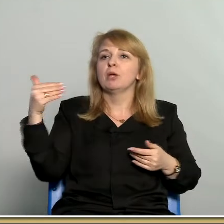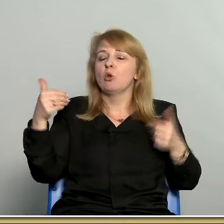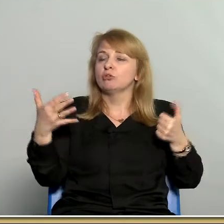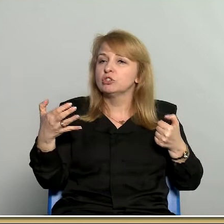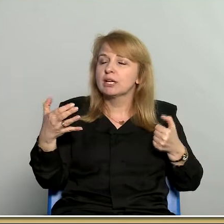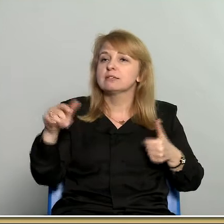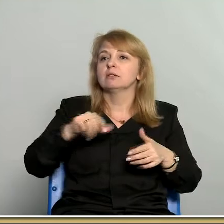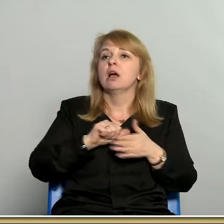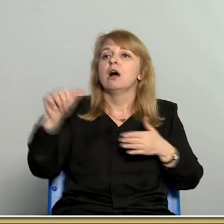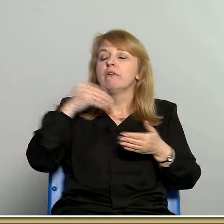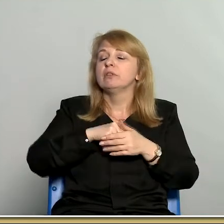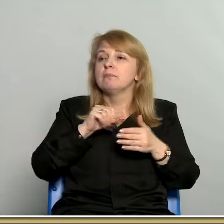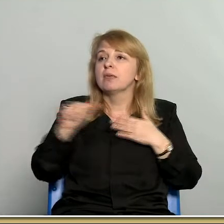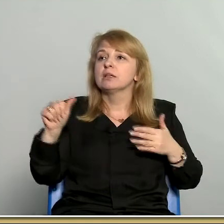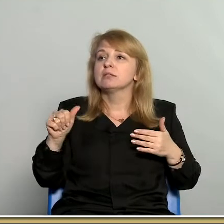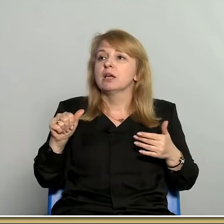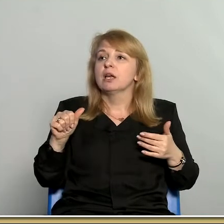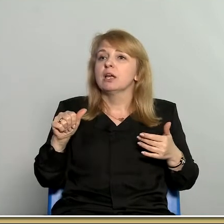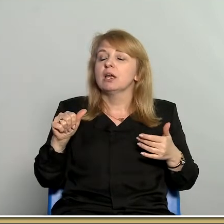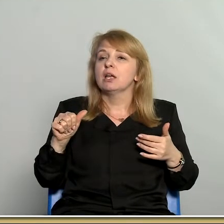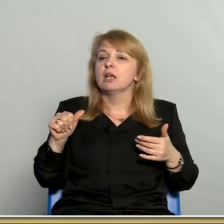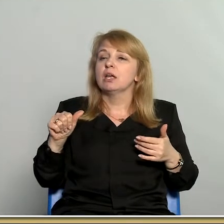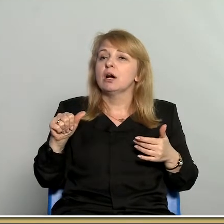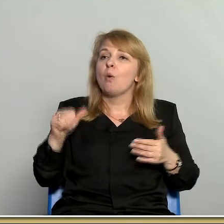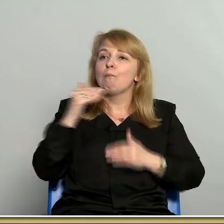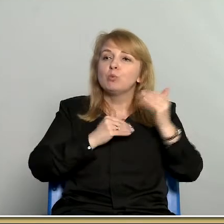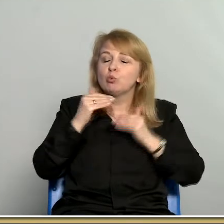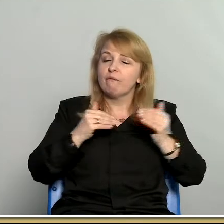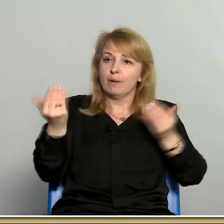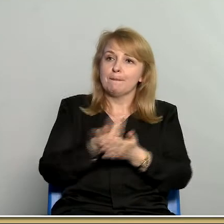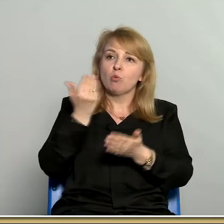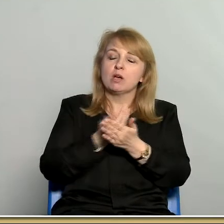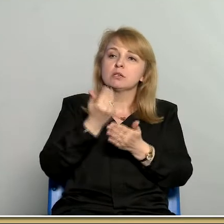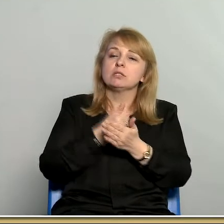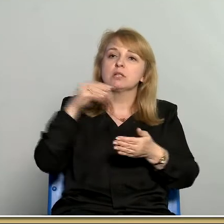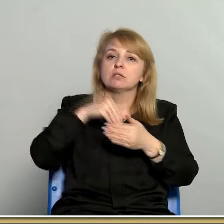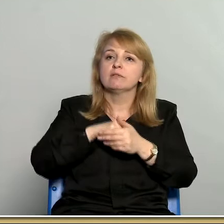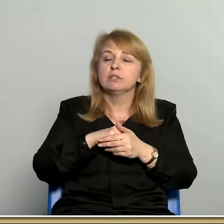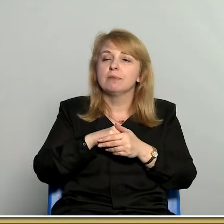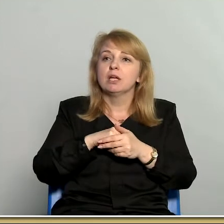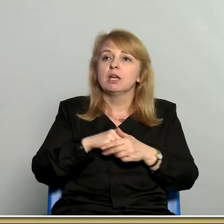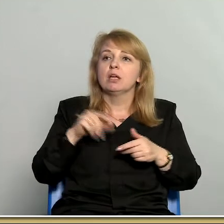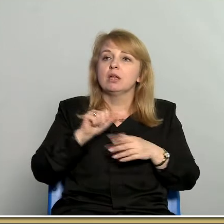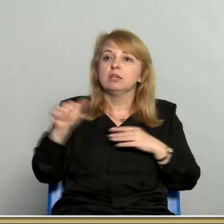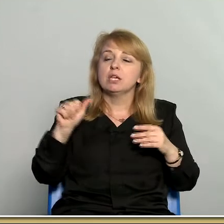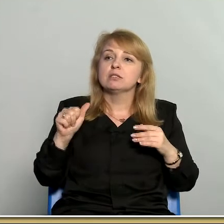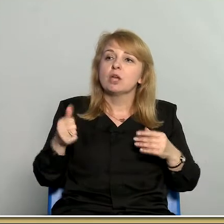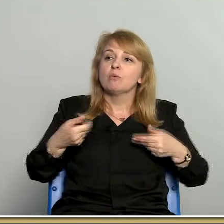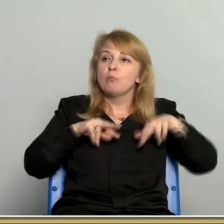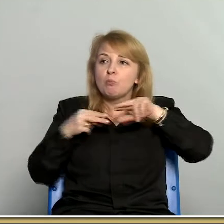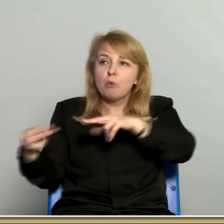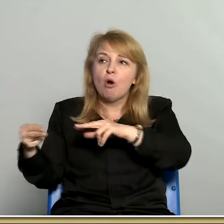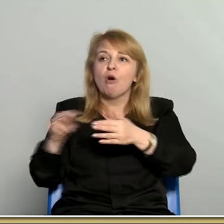000 euro. Budowa, modernizacja niezbędnej infrastruktury związanej z ochroną i przywróceniem